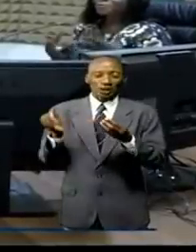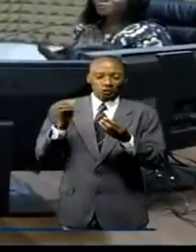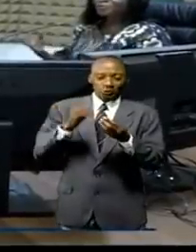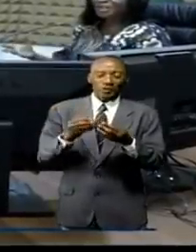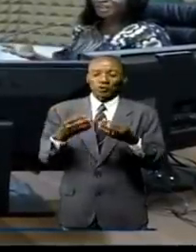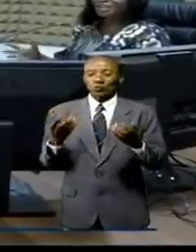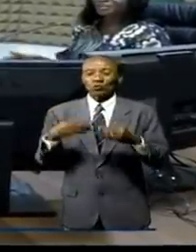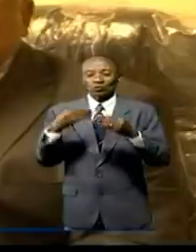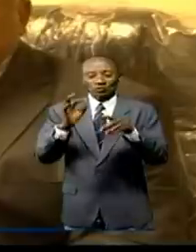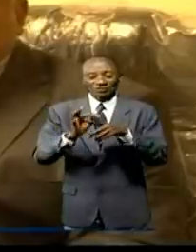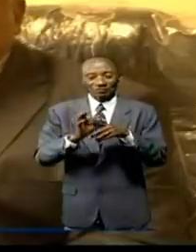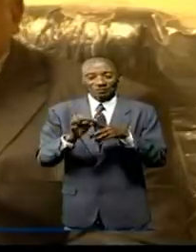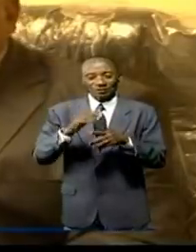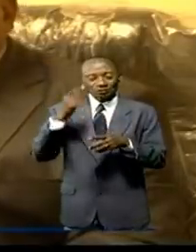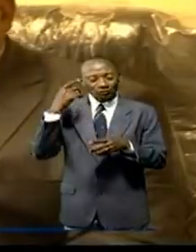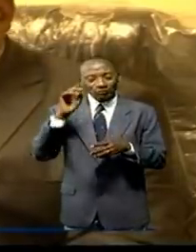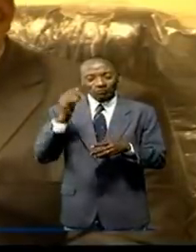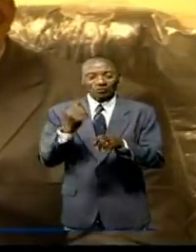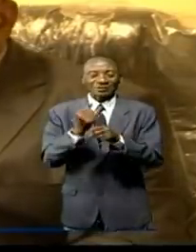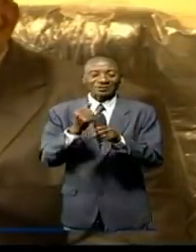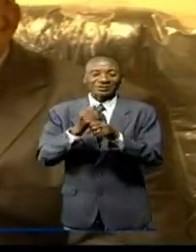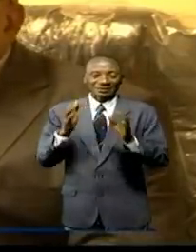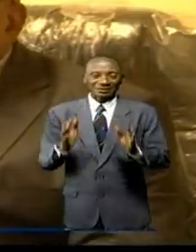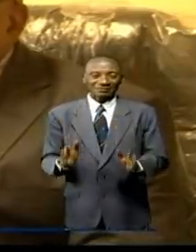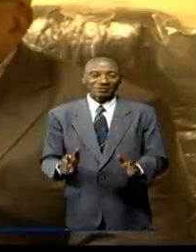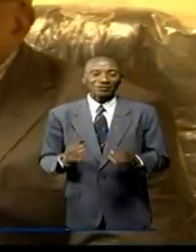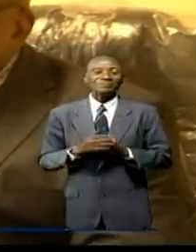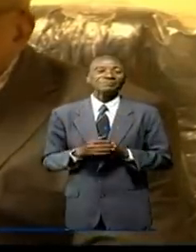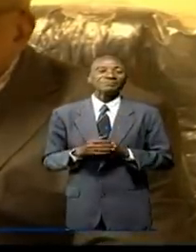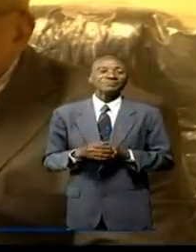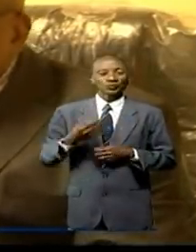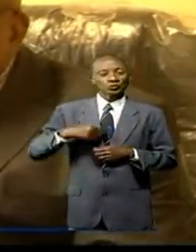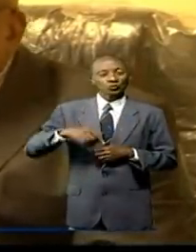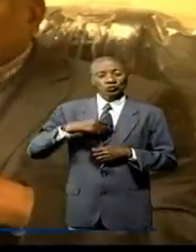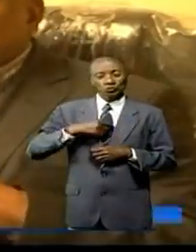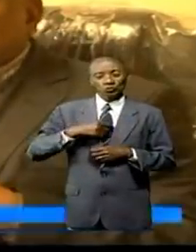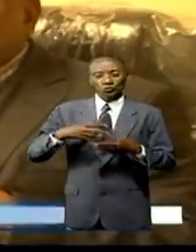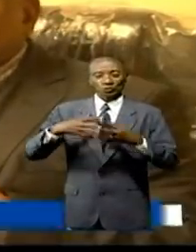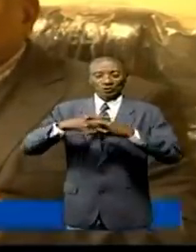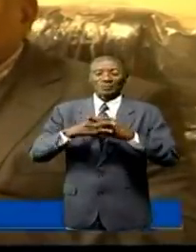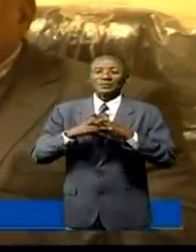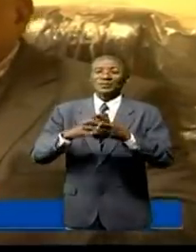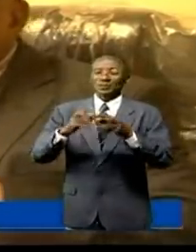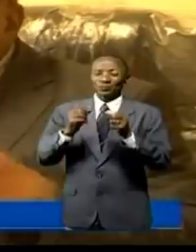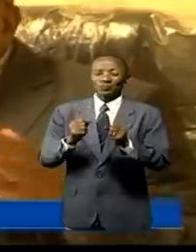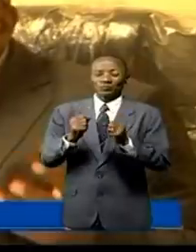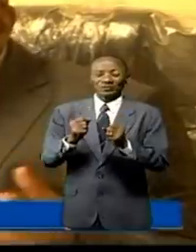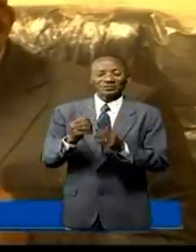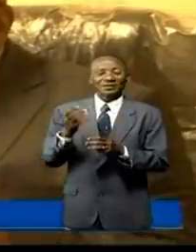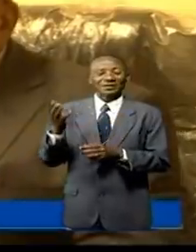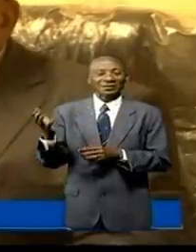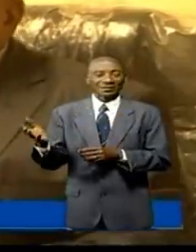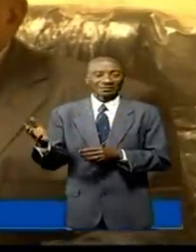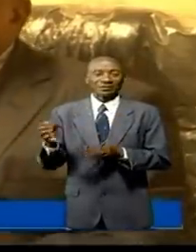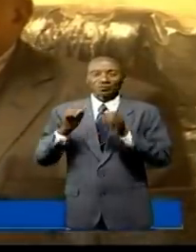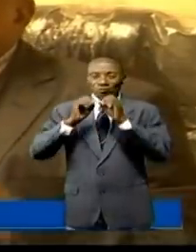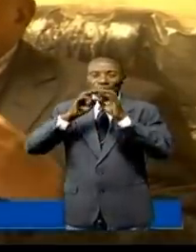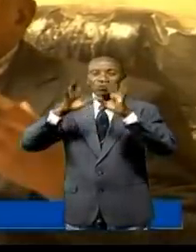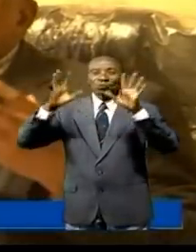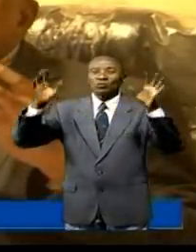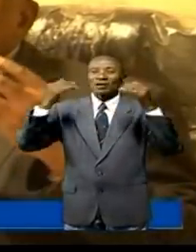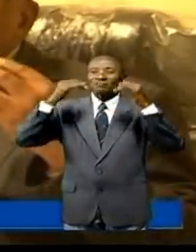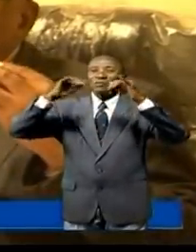n'avons plus des émetteurs puissants comme du temps du grand tam-tam d'Afrique. On était suivis dans le monde entier. Donc il nous